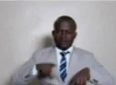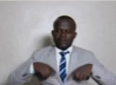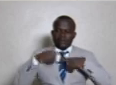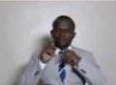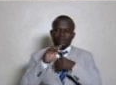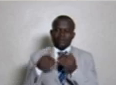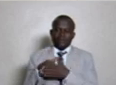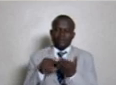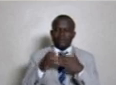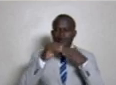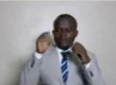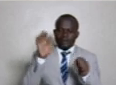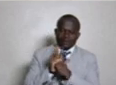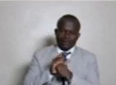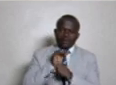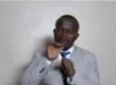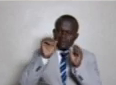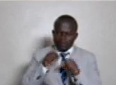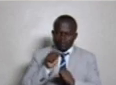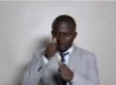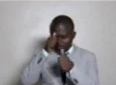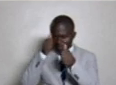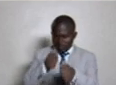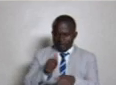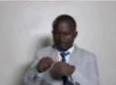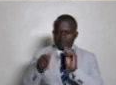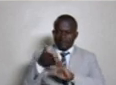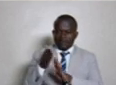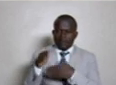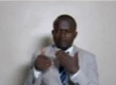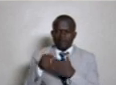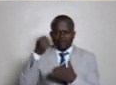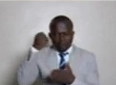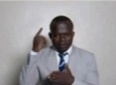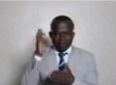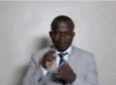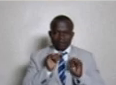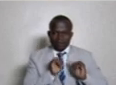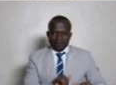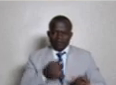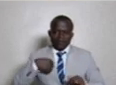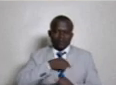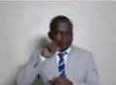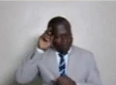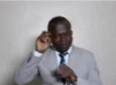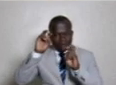bw'abaturage, abayobozi benshi bakaba badashoboye kujyana n'iyo muvuduko, byanze bikunze bazasigara. Ndatekereza rero